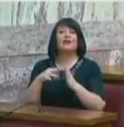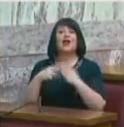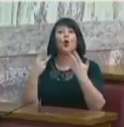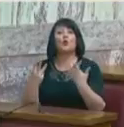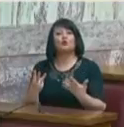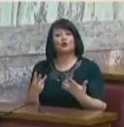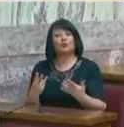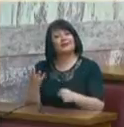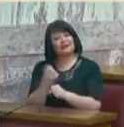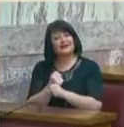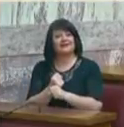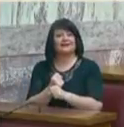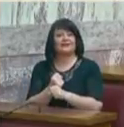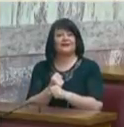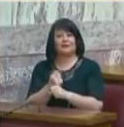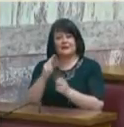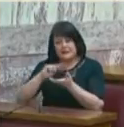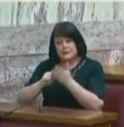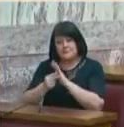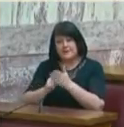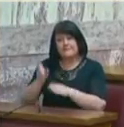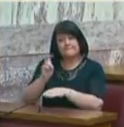βάση τις δημοσιονομικές μας προβλέψεις.